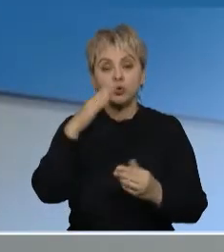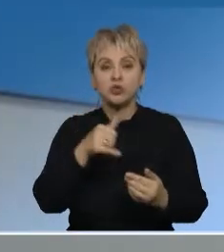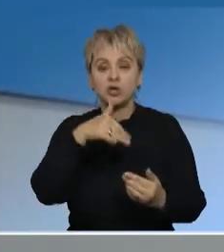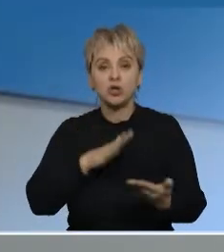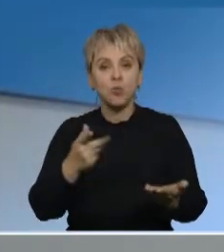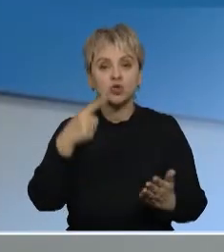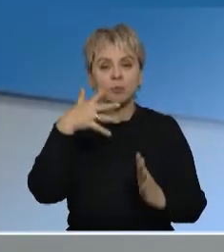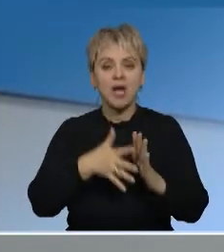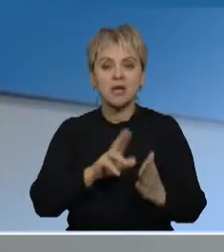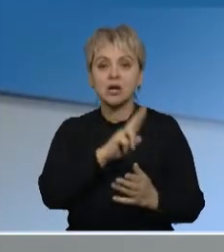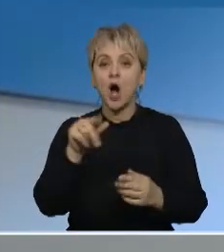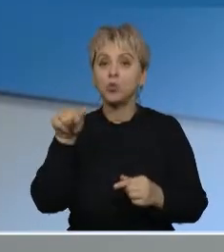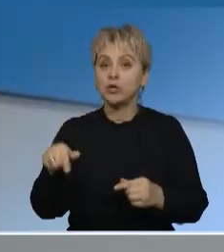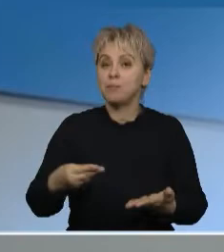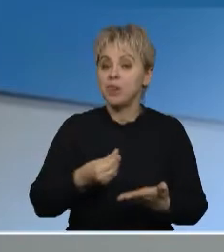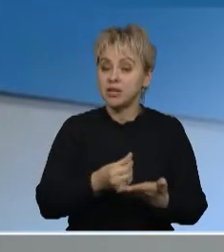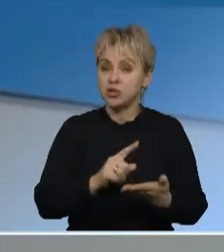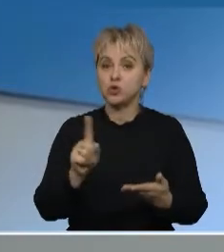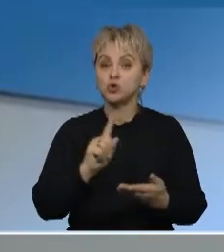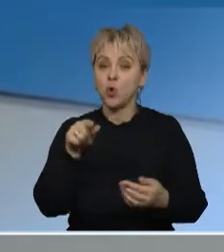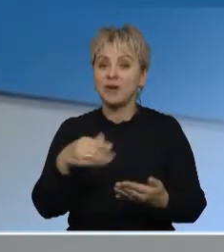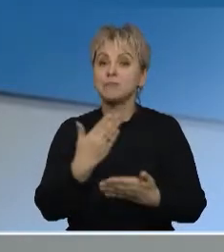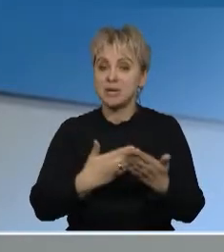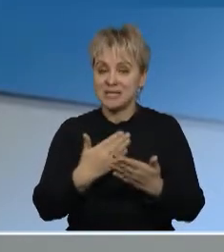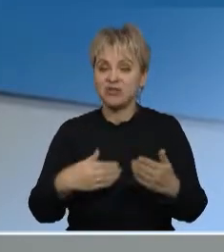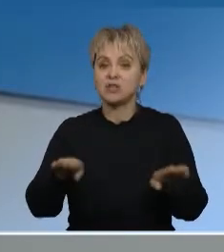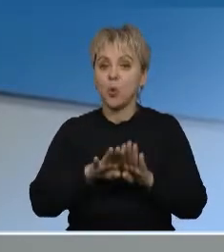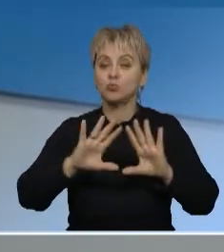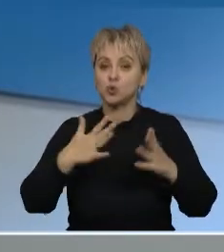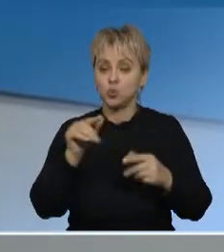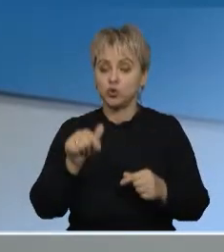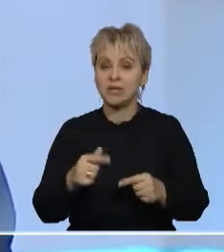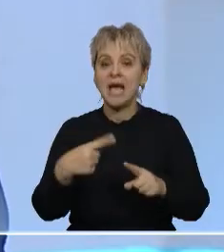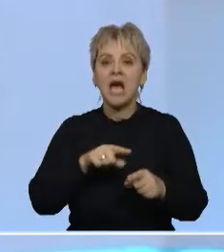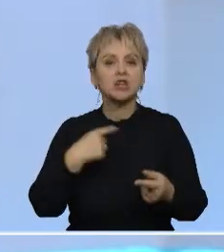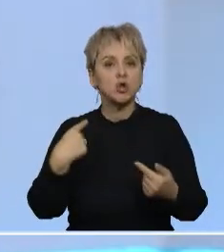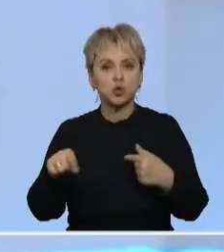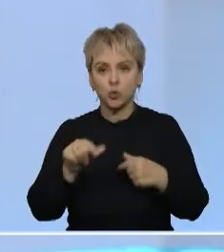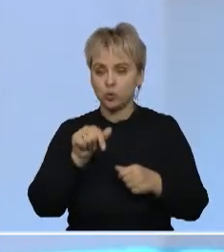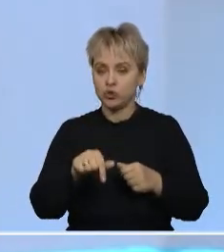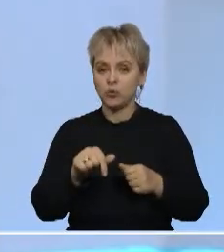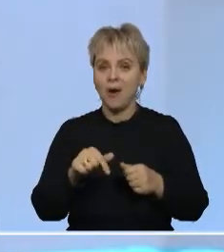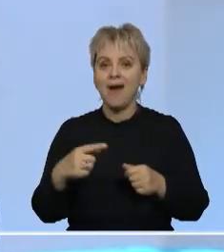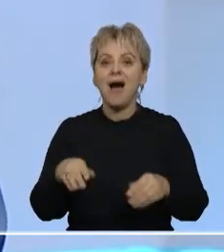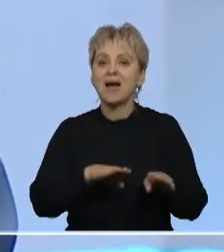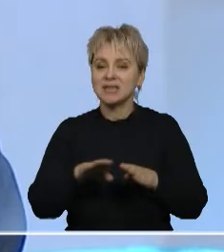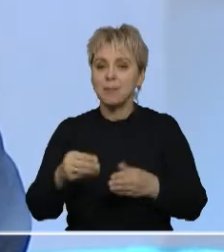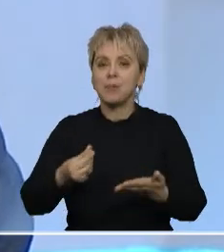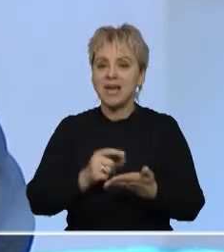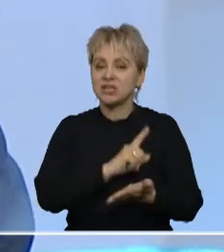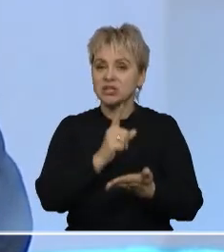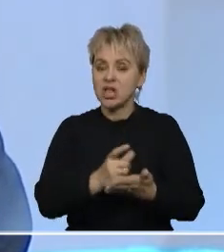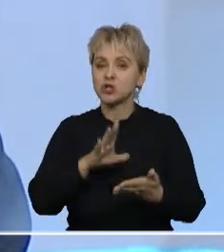может понять, какую из них оплачивать. Вот что вы посоветуете в таком случае? Это исключено. Однозначно оплата